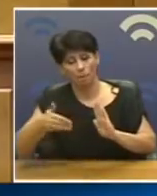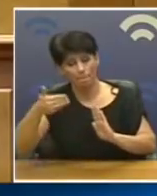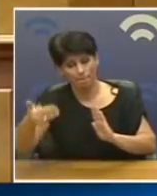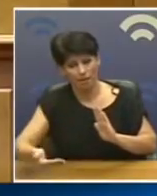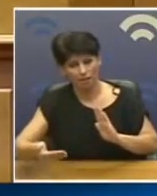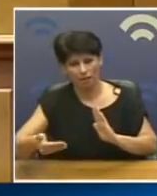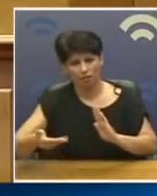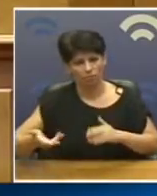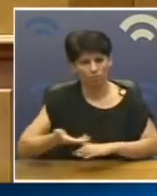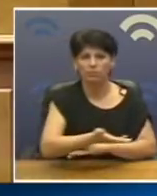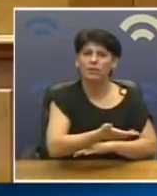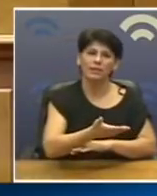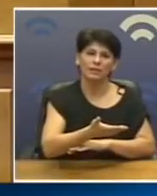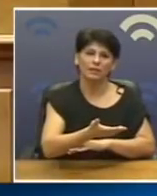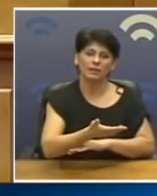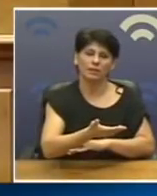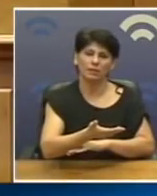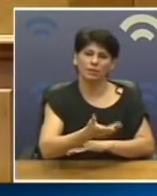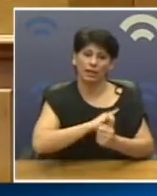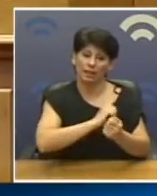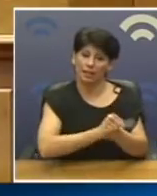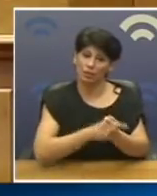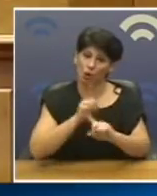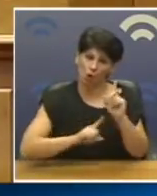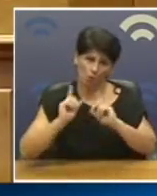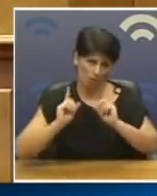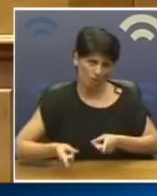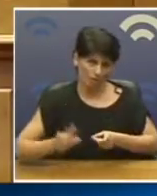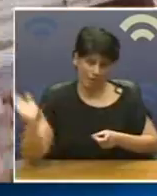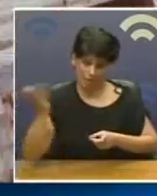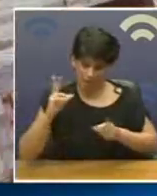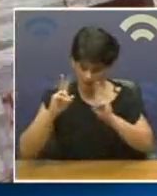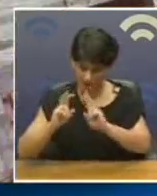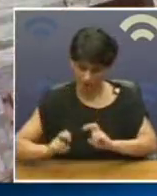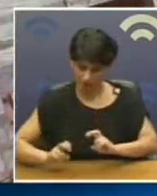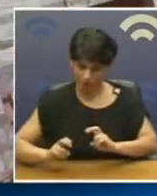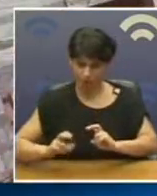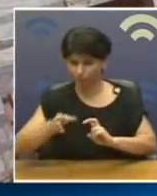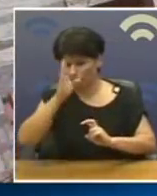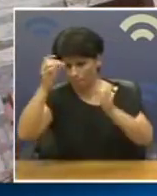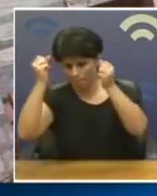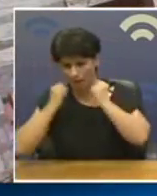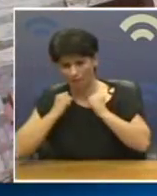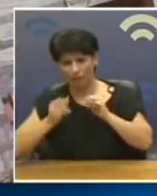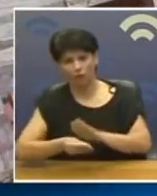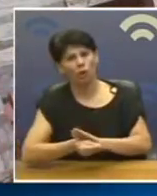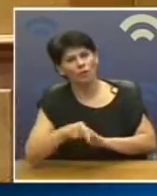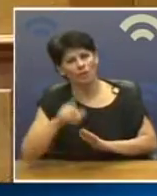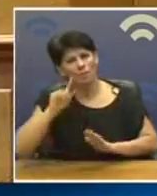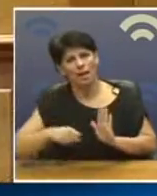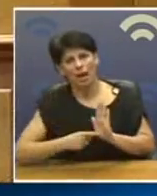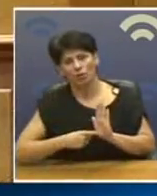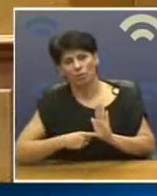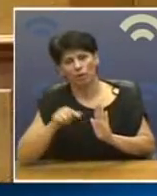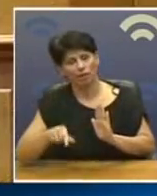μήνυση για κατάχρηση εξουσίας σε όποιον τα αποφάσισε. Εάν ερευνούν την παθητική δωροδοκία, είναι παράνομη. Να λοιπόν γιατί